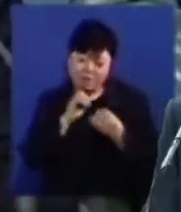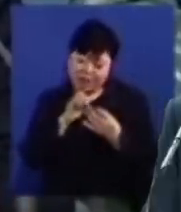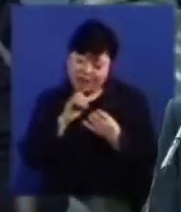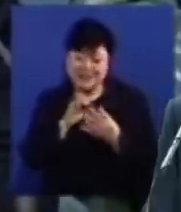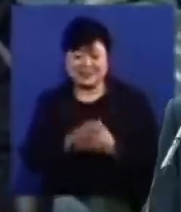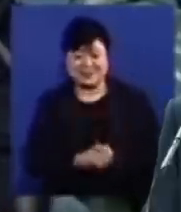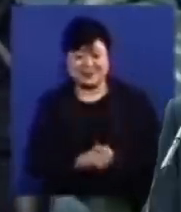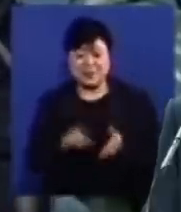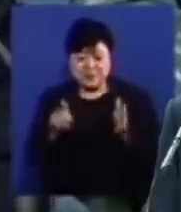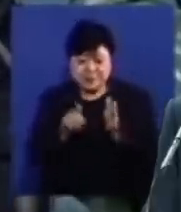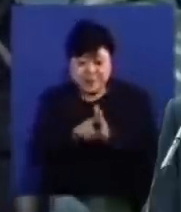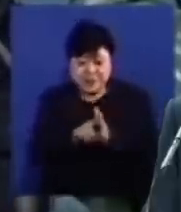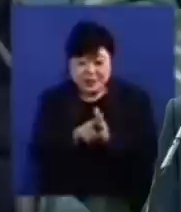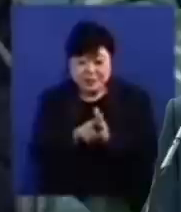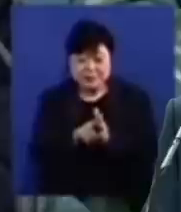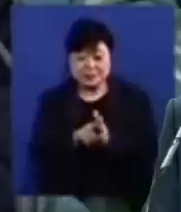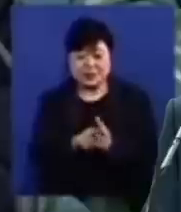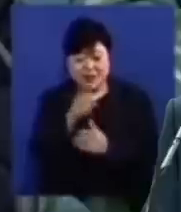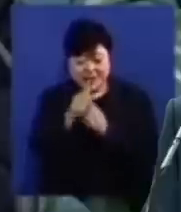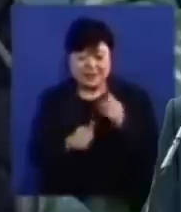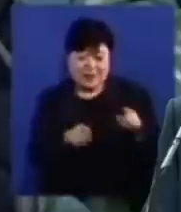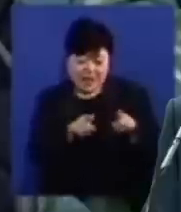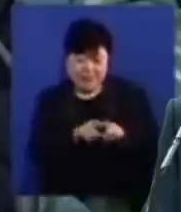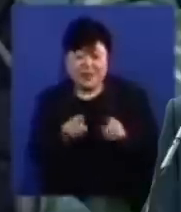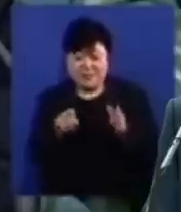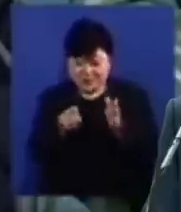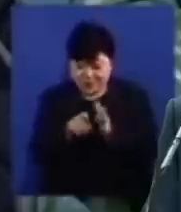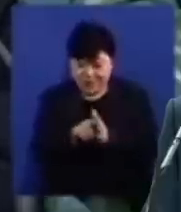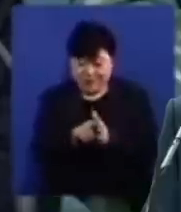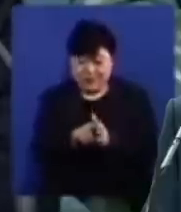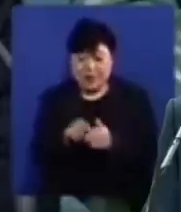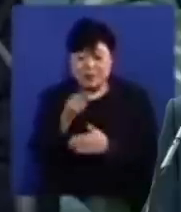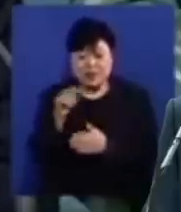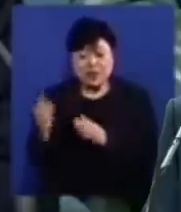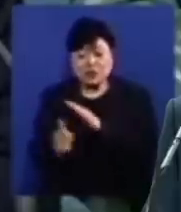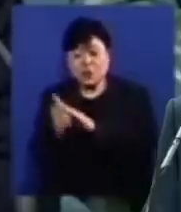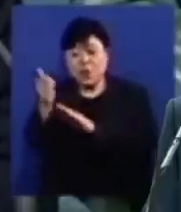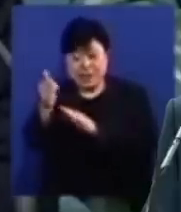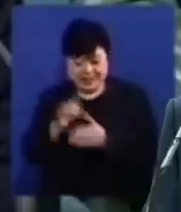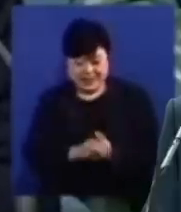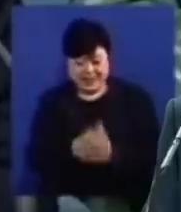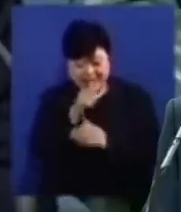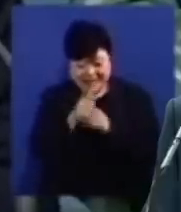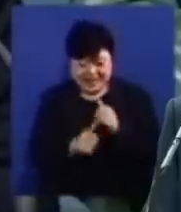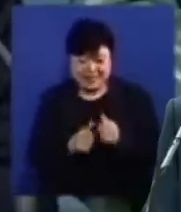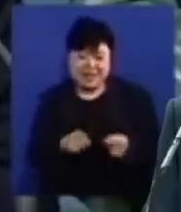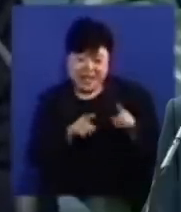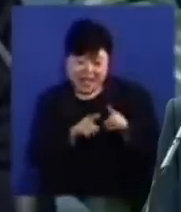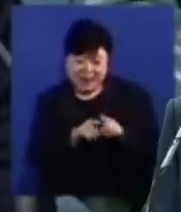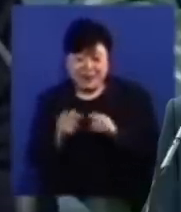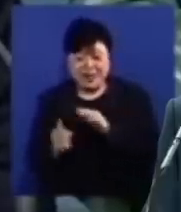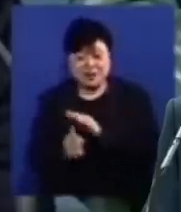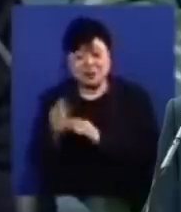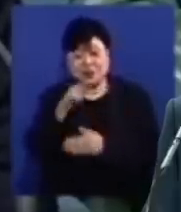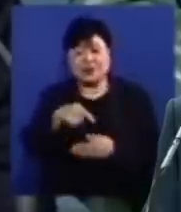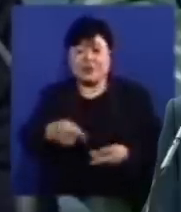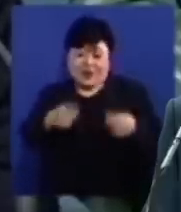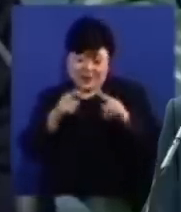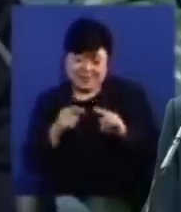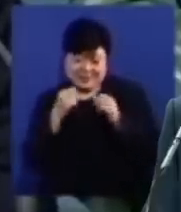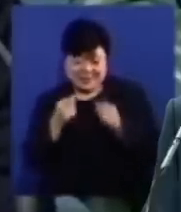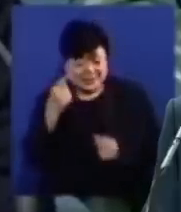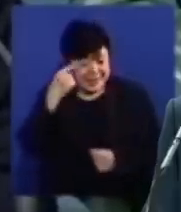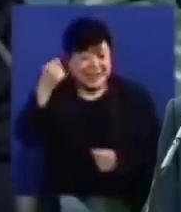하시고, 믿음은 말할 필요 없이 하나님과 함께 믿고, 여러분 소원을 할 때 하나님이 함께 여러분 속에 들어와서